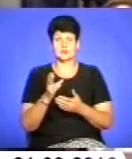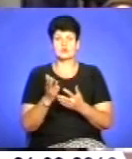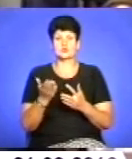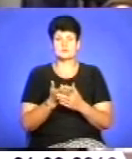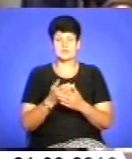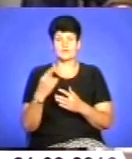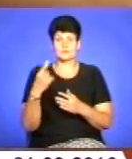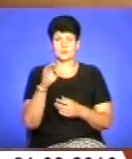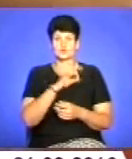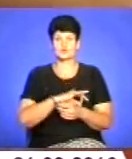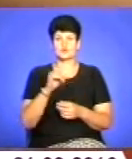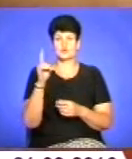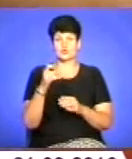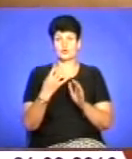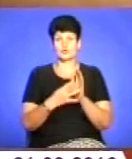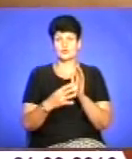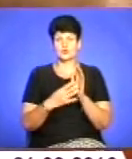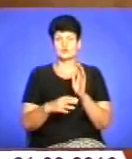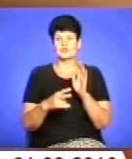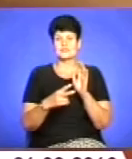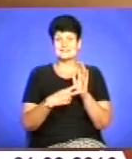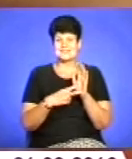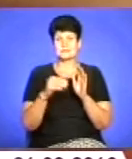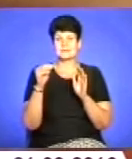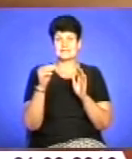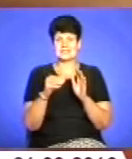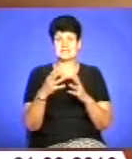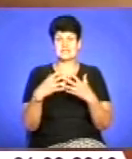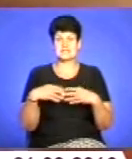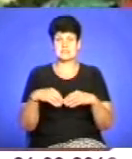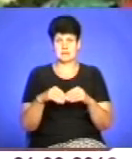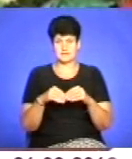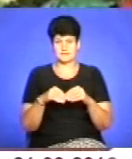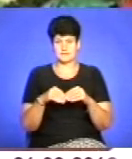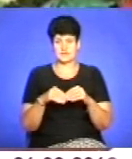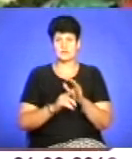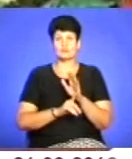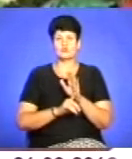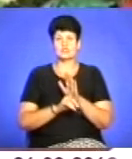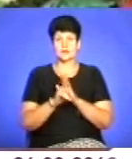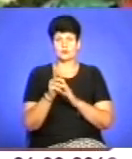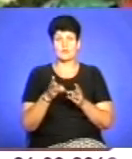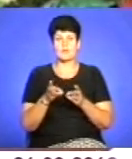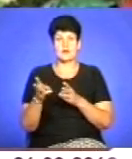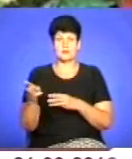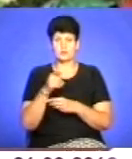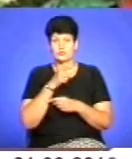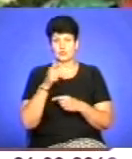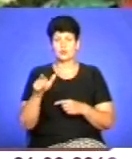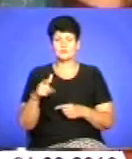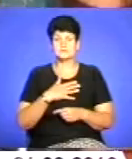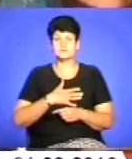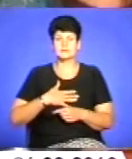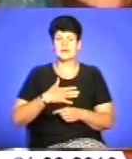області користуються 197 тисяч сімей або домогосподарств. З початком опалювального періоду людей